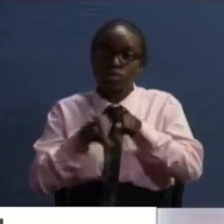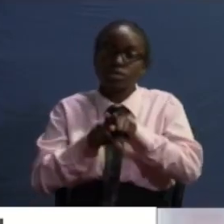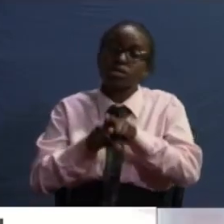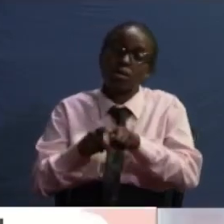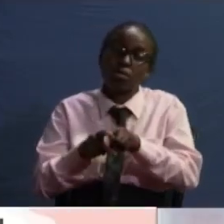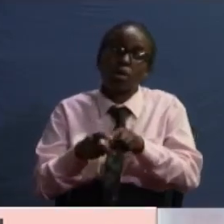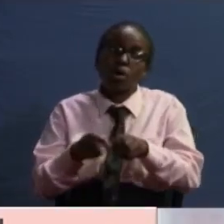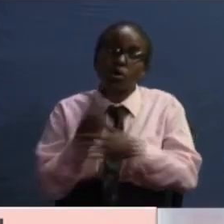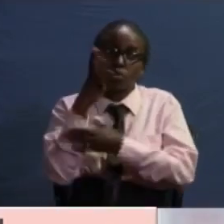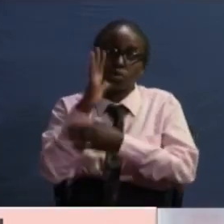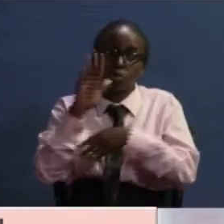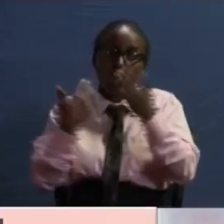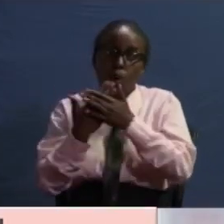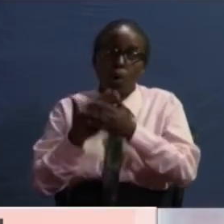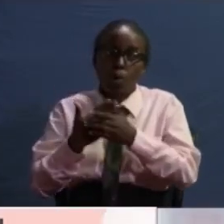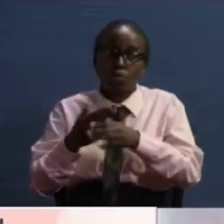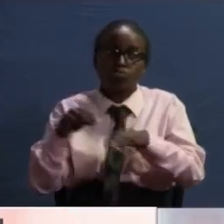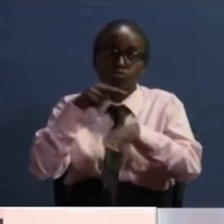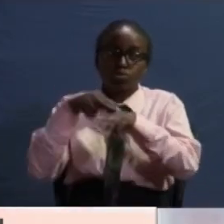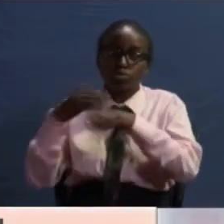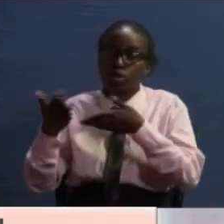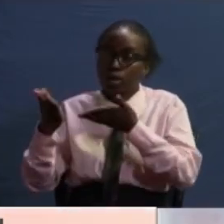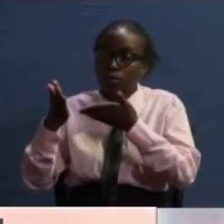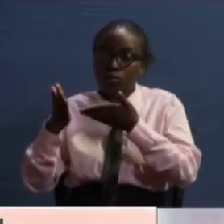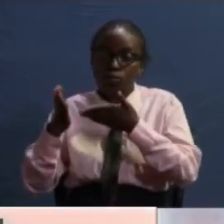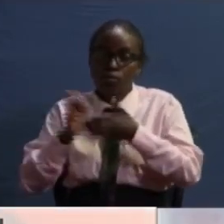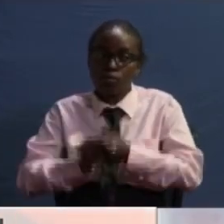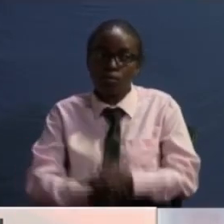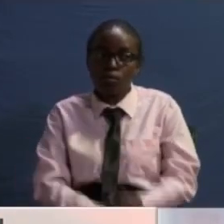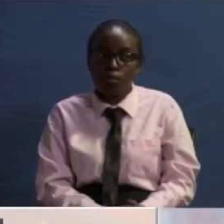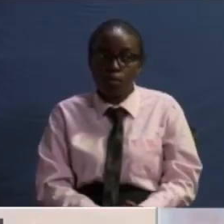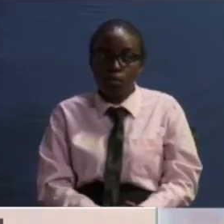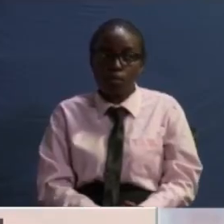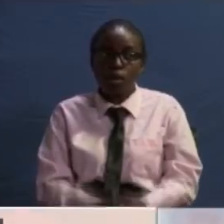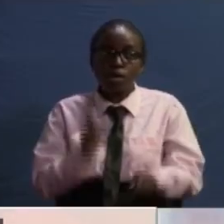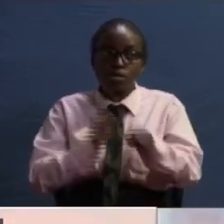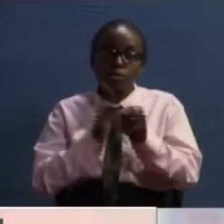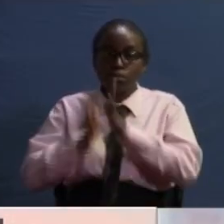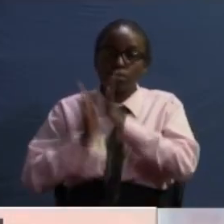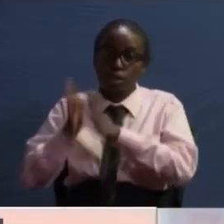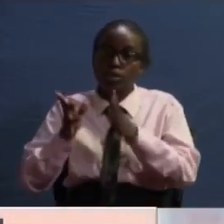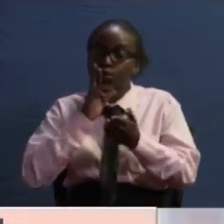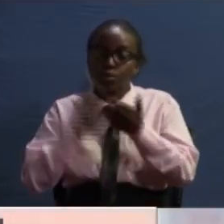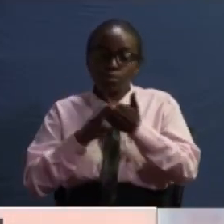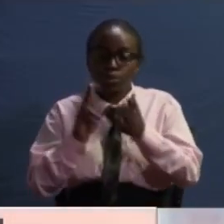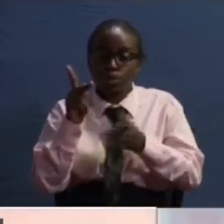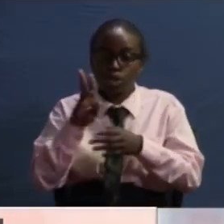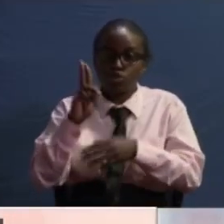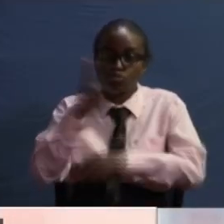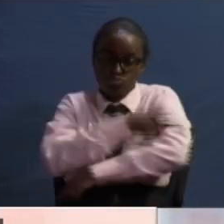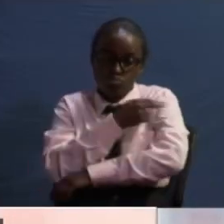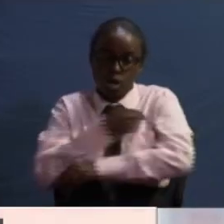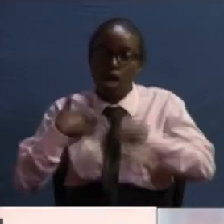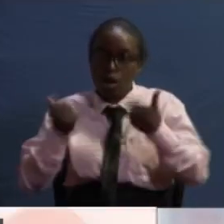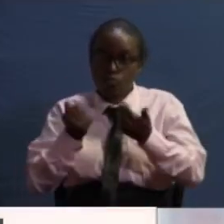kiuchumi katika jamii. Mwanahabari wetu wa masuala ya jinsia Caroline Kimwele ametuandalia ripoti hii KU WIHAB inapoadhimisha